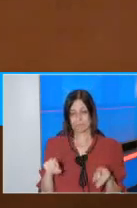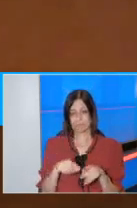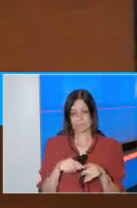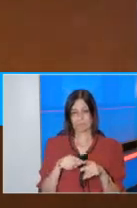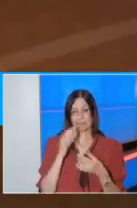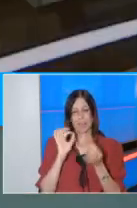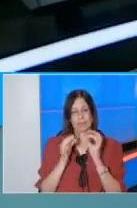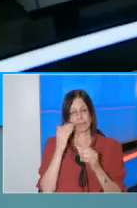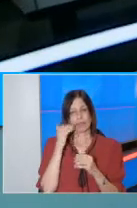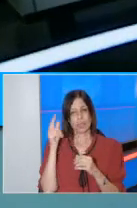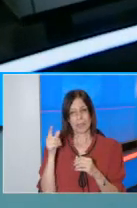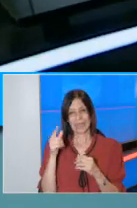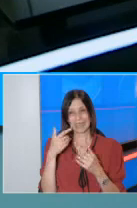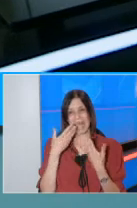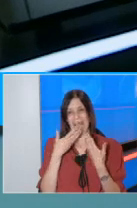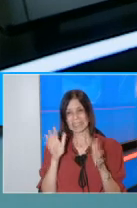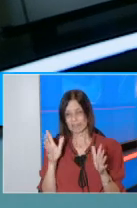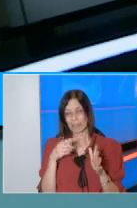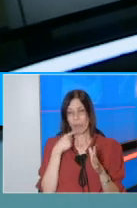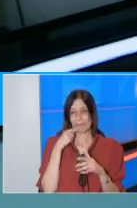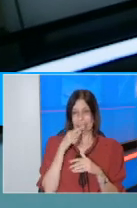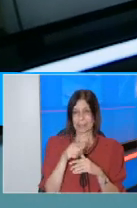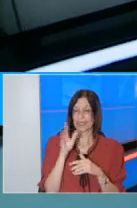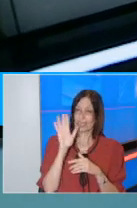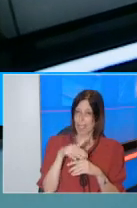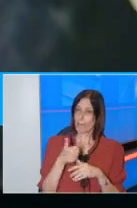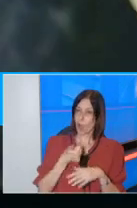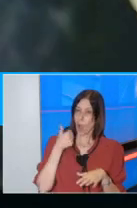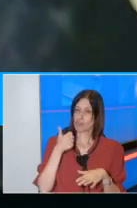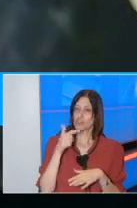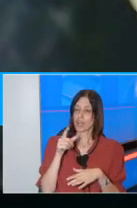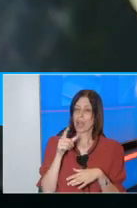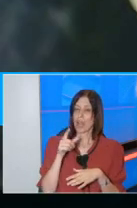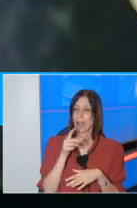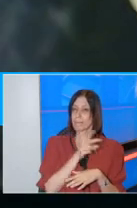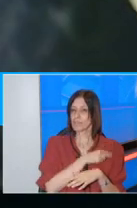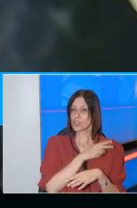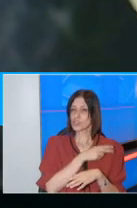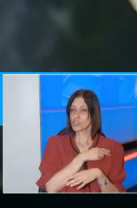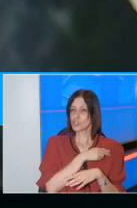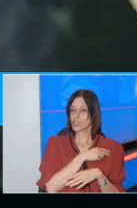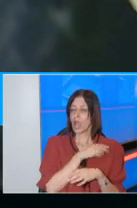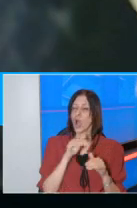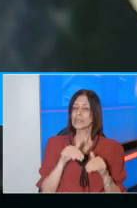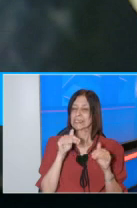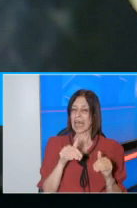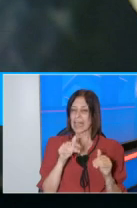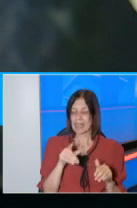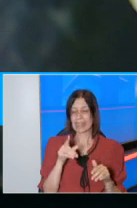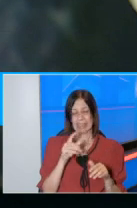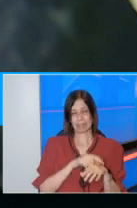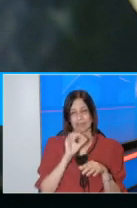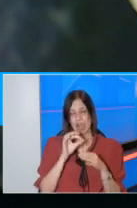הברית, החשיפה, ואומר את זה גם ראש המשטרה האוסטרלית, החשיפה, המועד של החשיפה